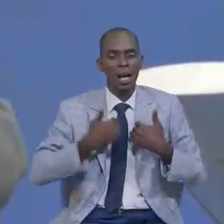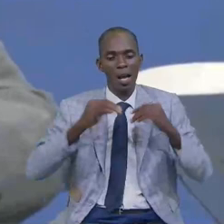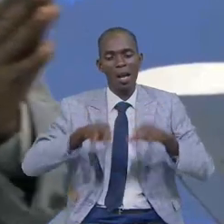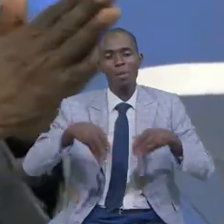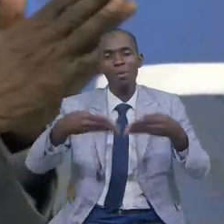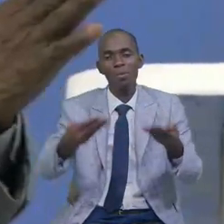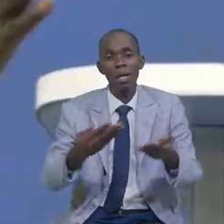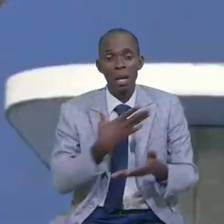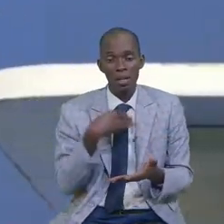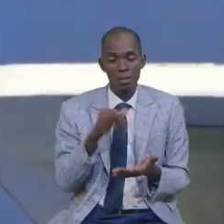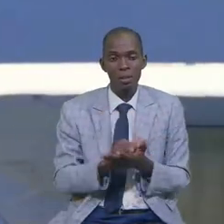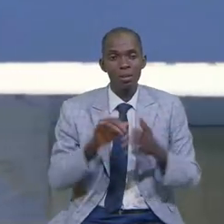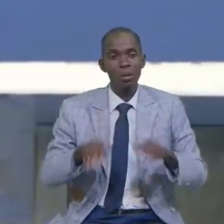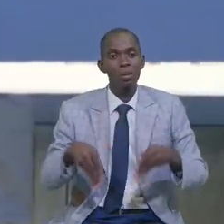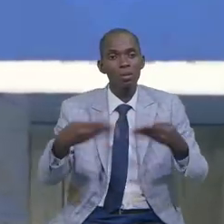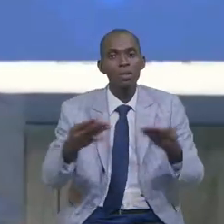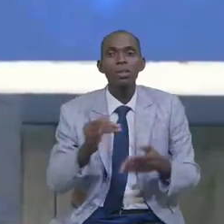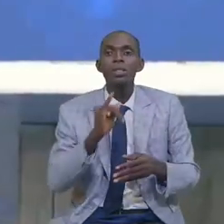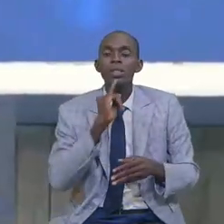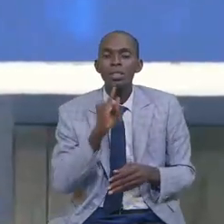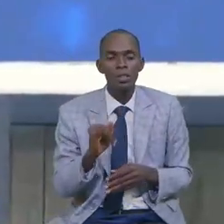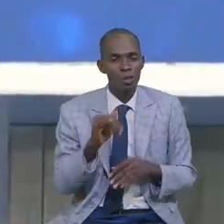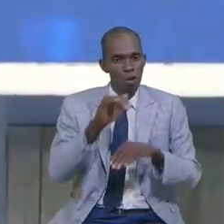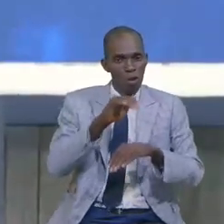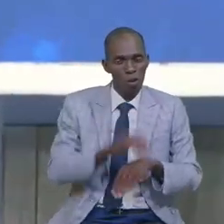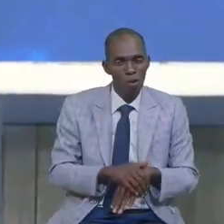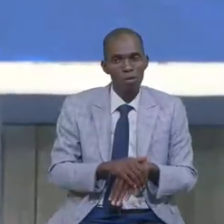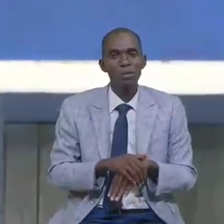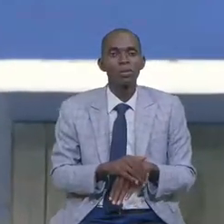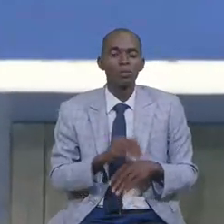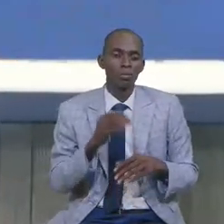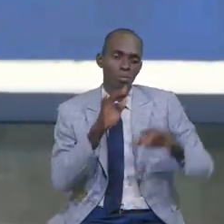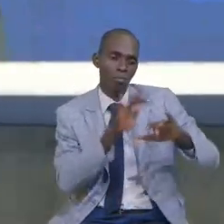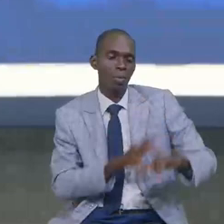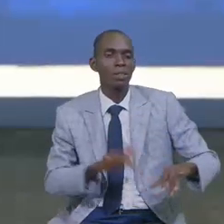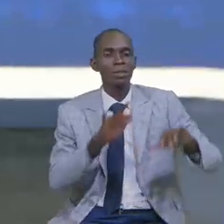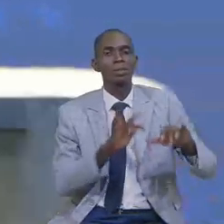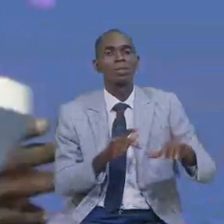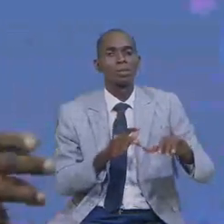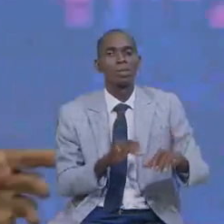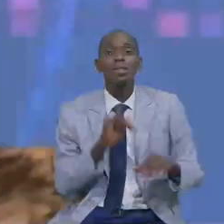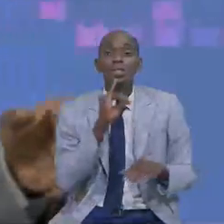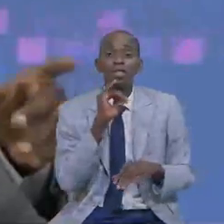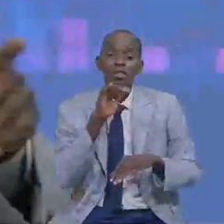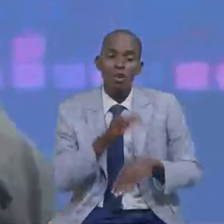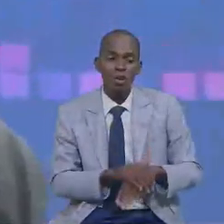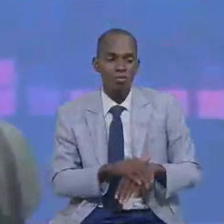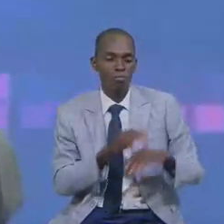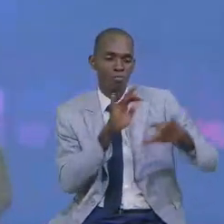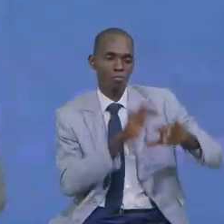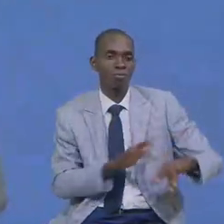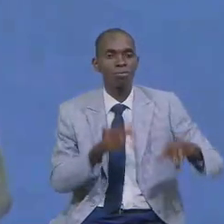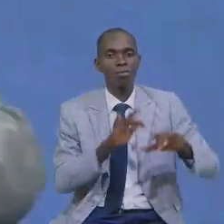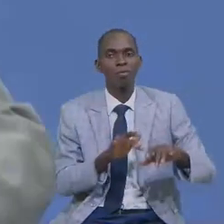Et la provision est sur la base de la miséricorde. Sur la base de la miséricorde.